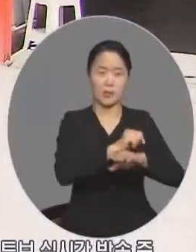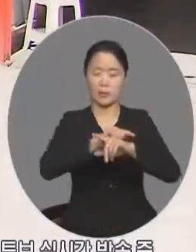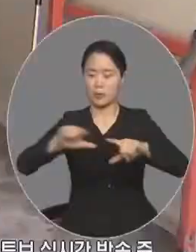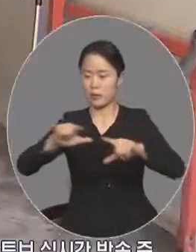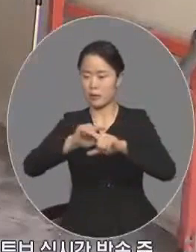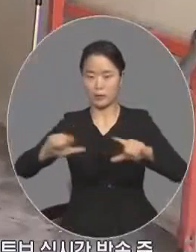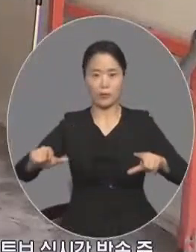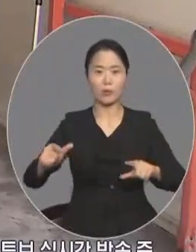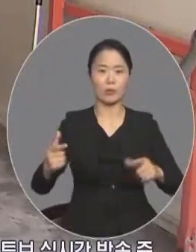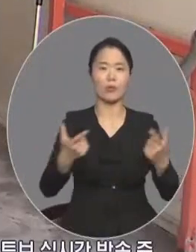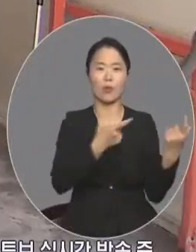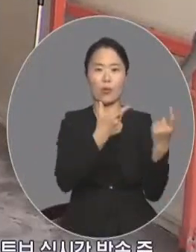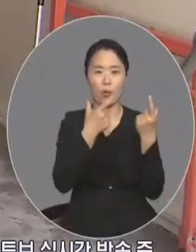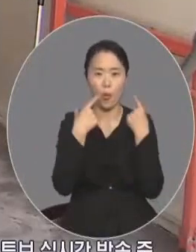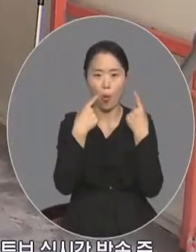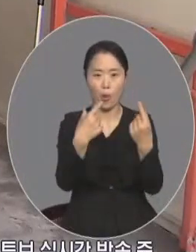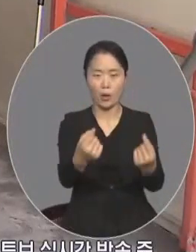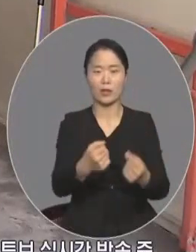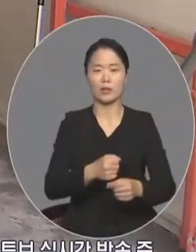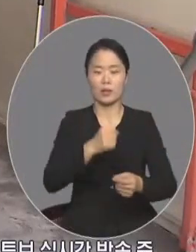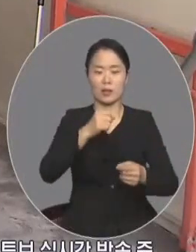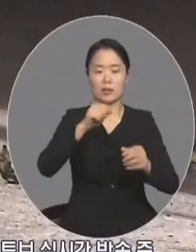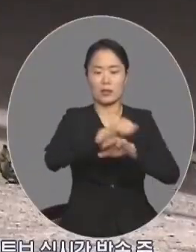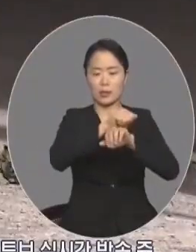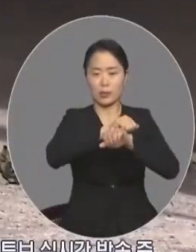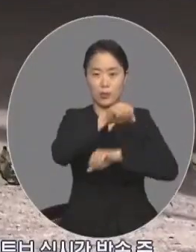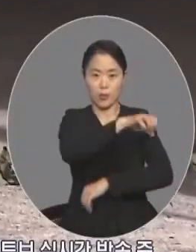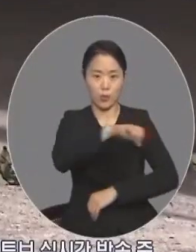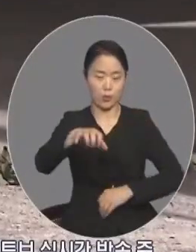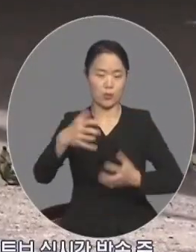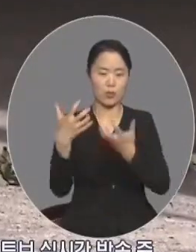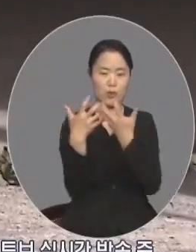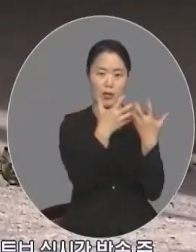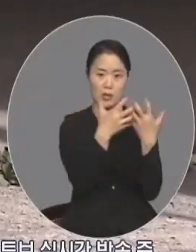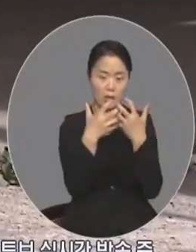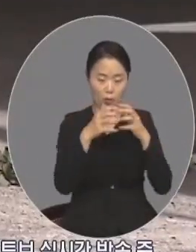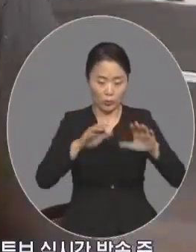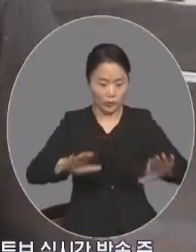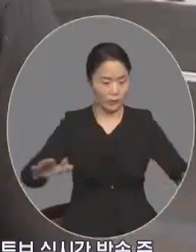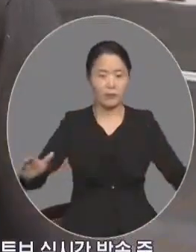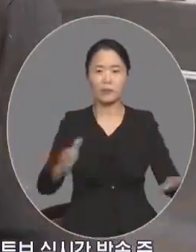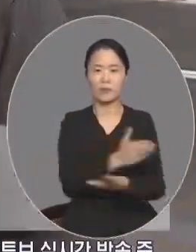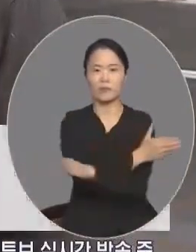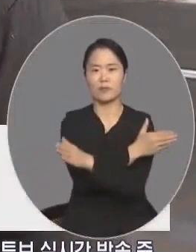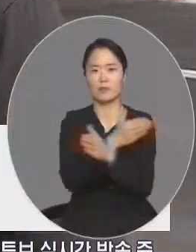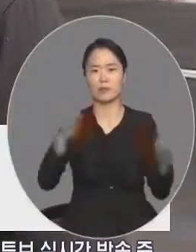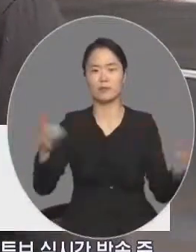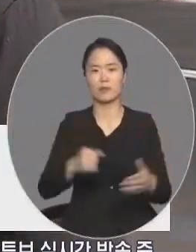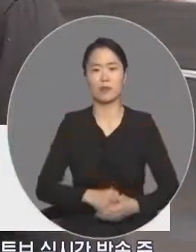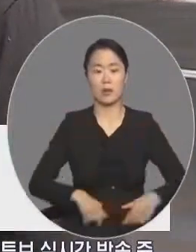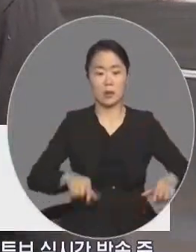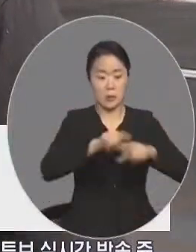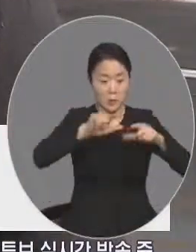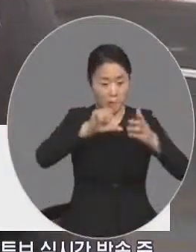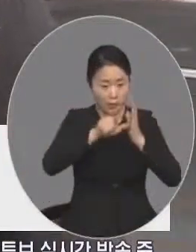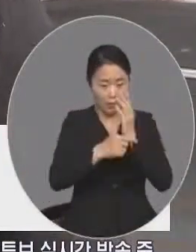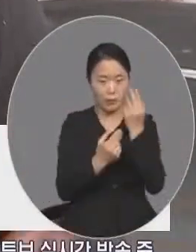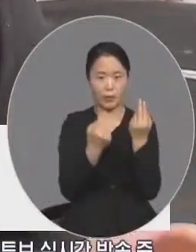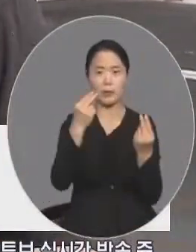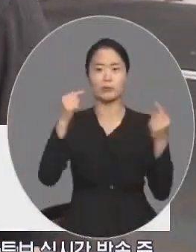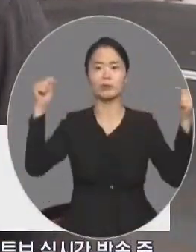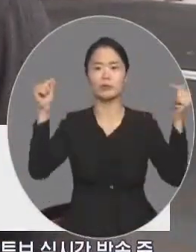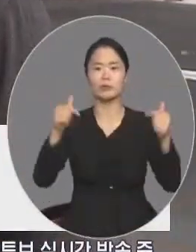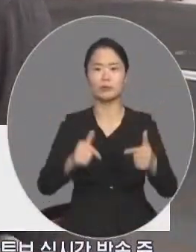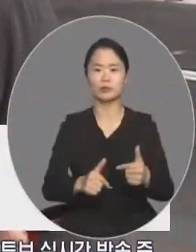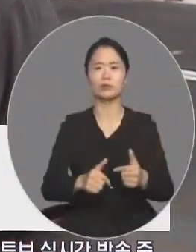손님으로 붐비는 세차장 역시 오늘만큼은 예외입니다. 평소보다 절반 이상은 주는 것 같아요.